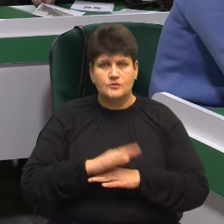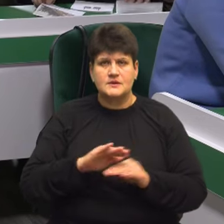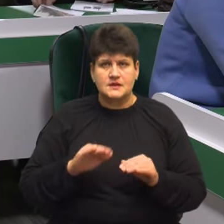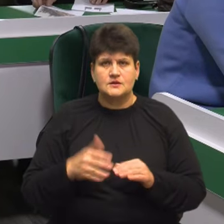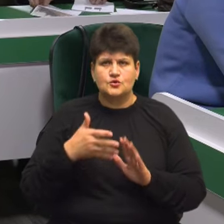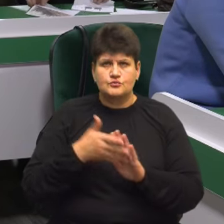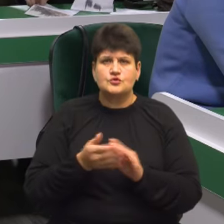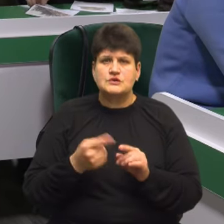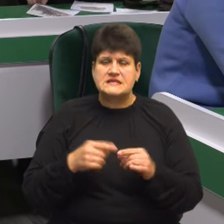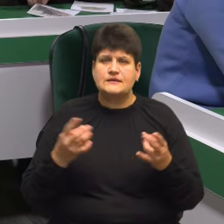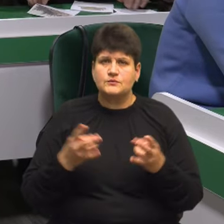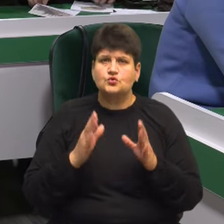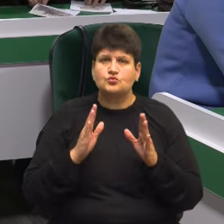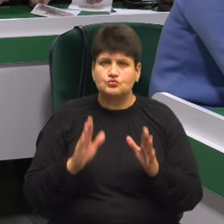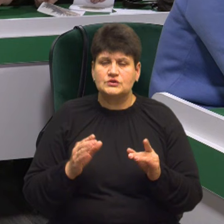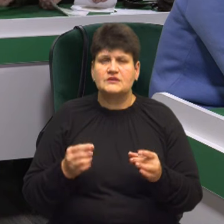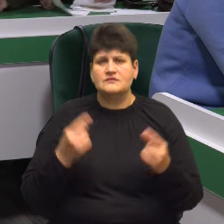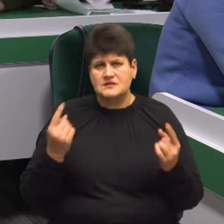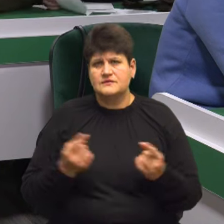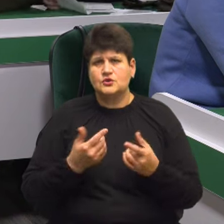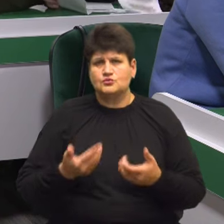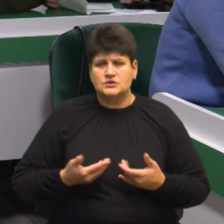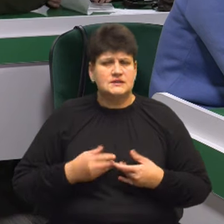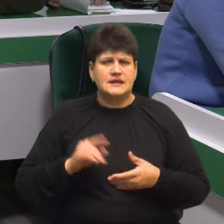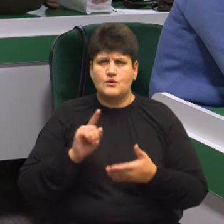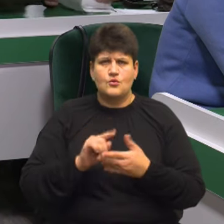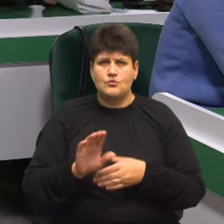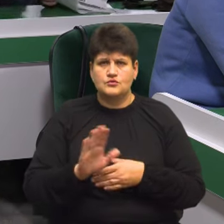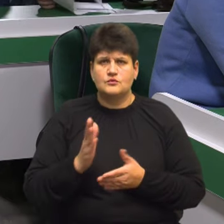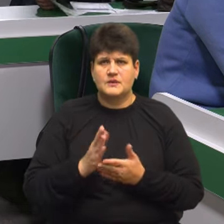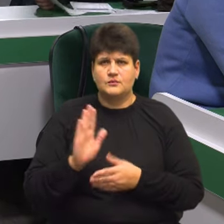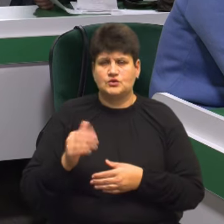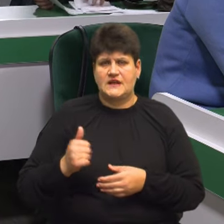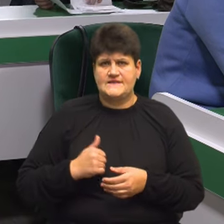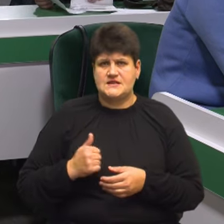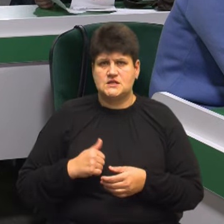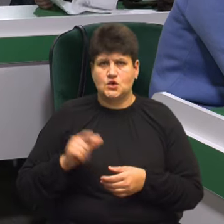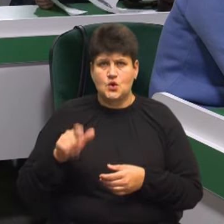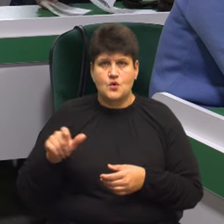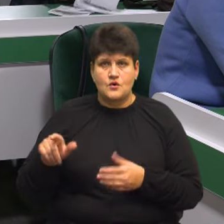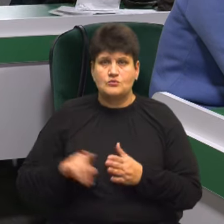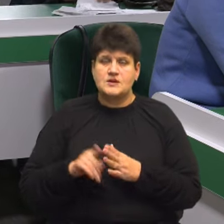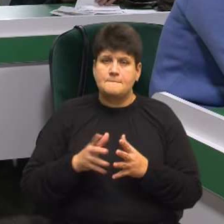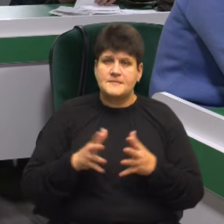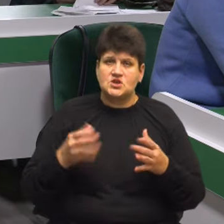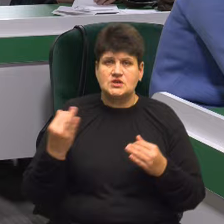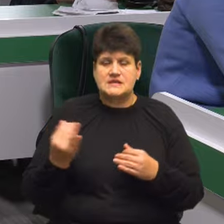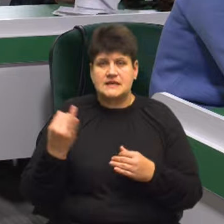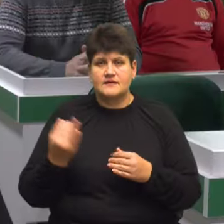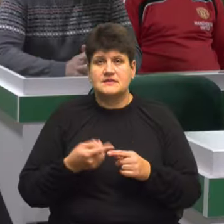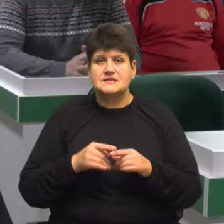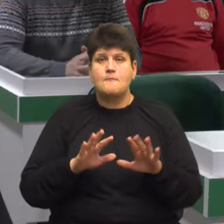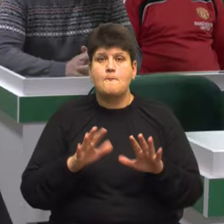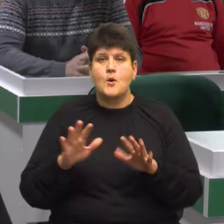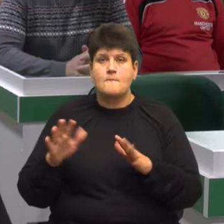буде необхідне навіть у цивільному житті, не обов'язково він повинен бути військовим. Тому вони почали більш цікавитися саме цими моментами.